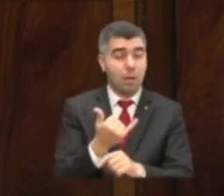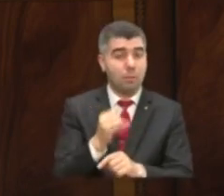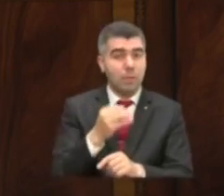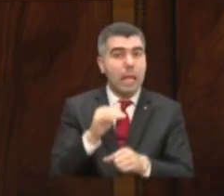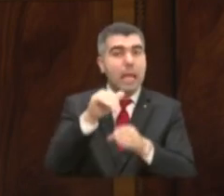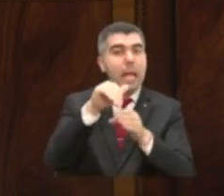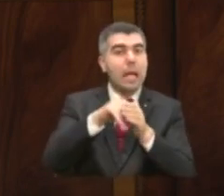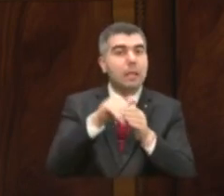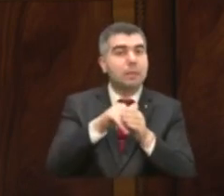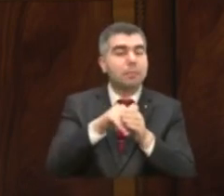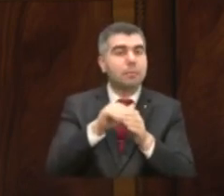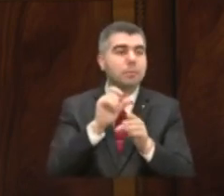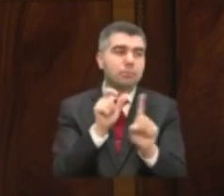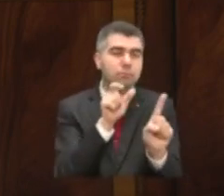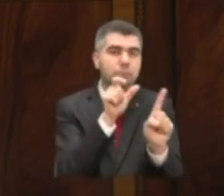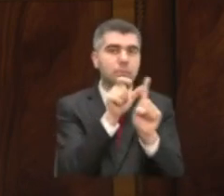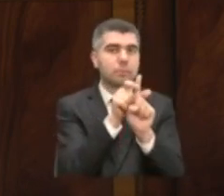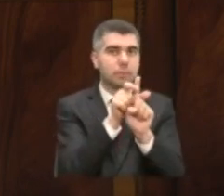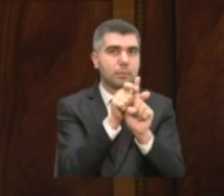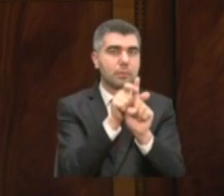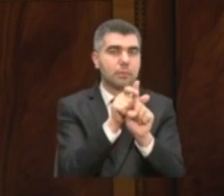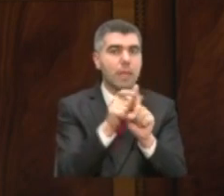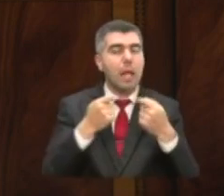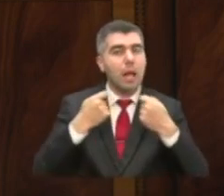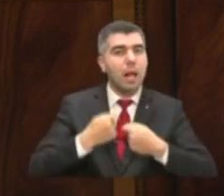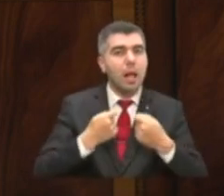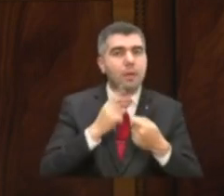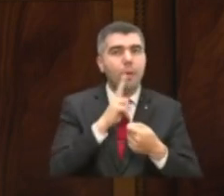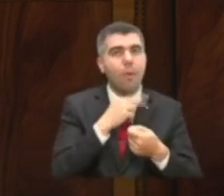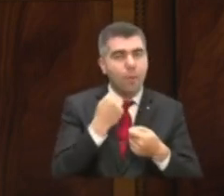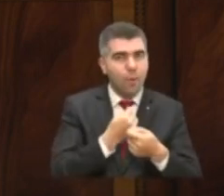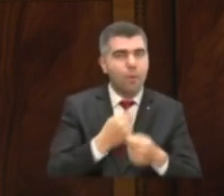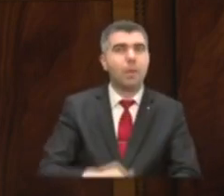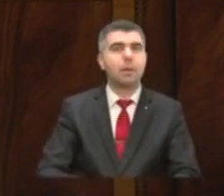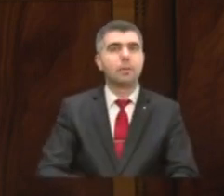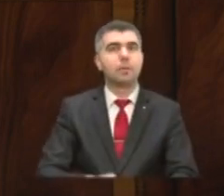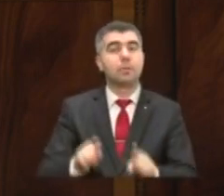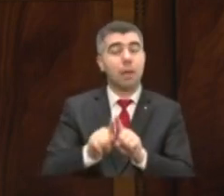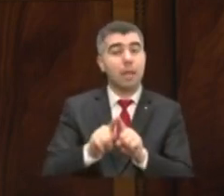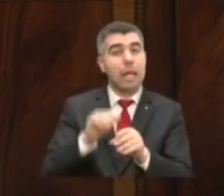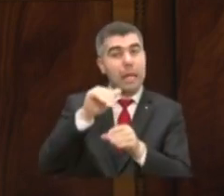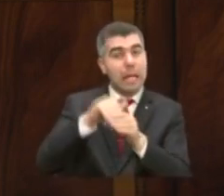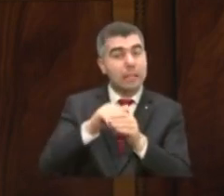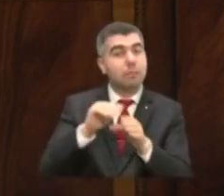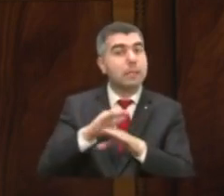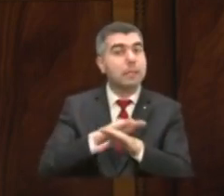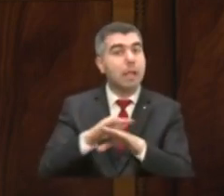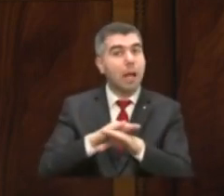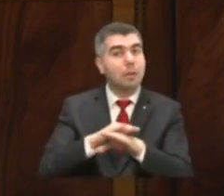بشكل كبير. وكنعتقد أن السيد رئيس الحكومة أن المدخل الأساسي وأن الأحزاب السياسية يجب أن